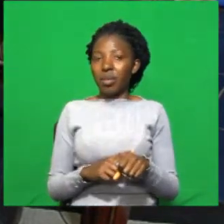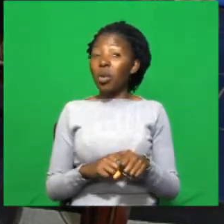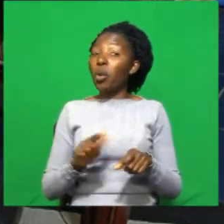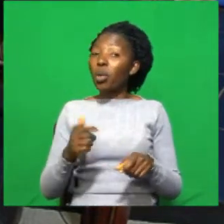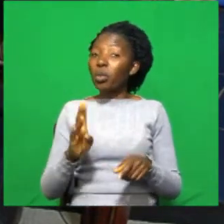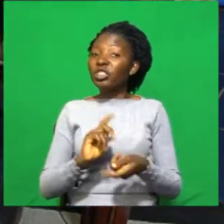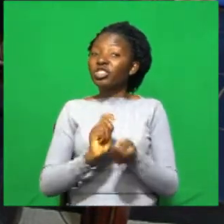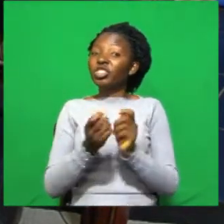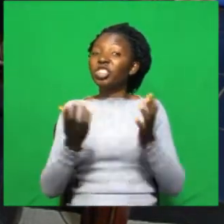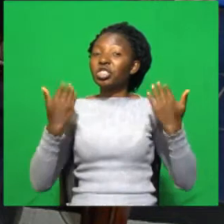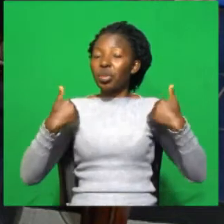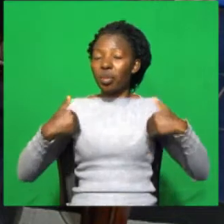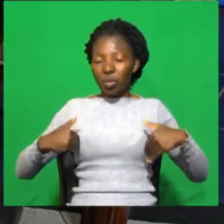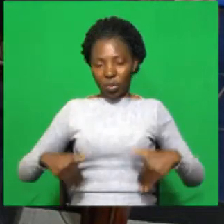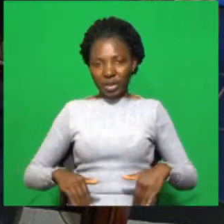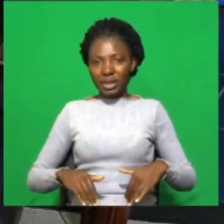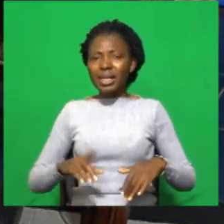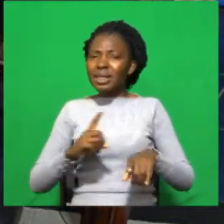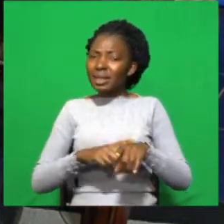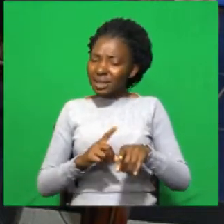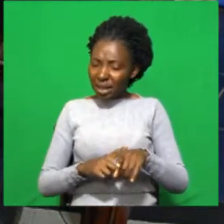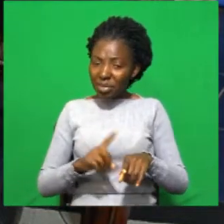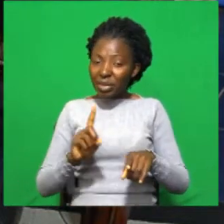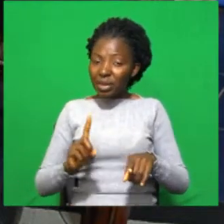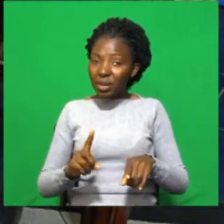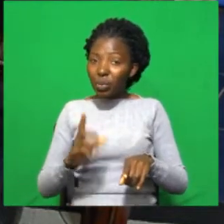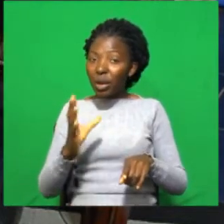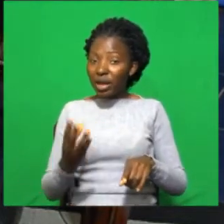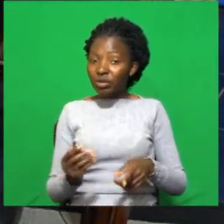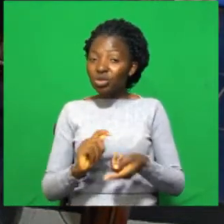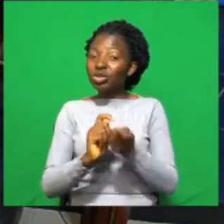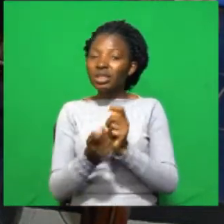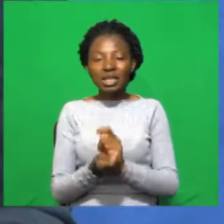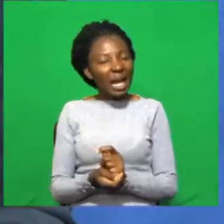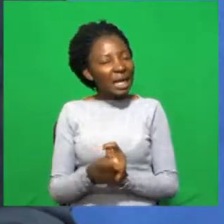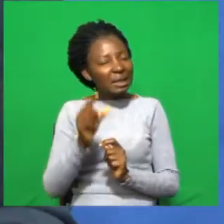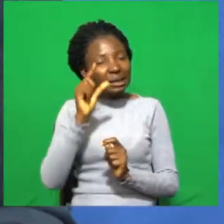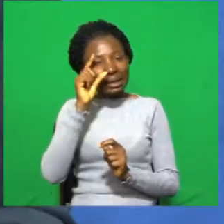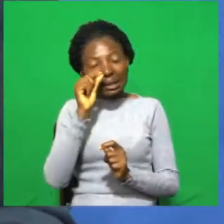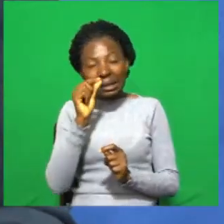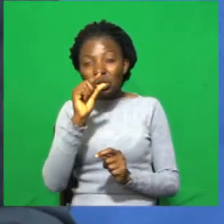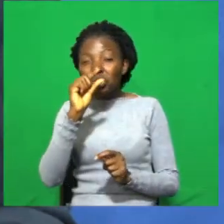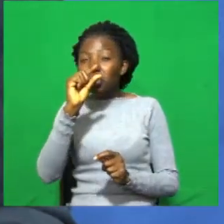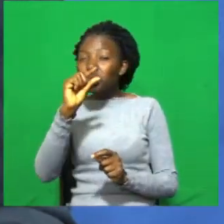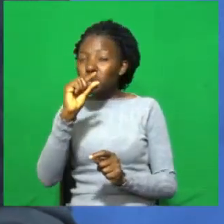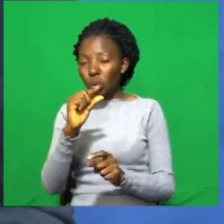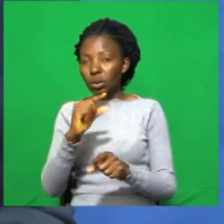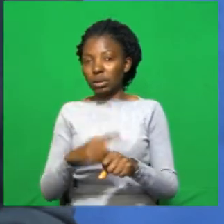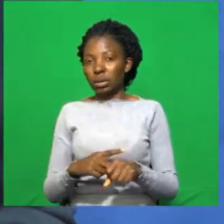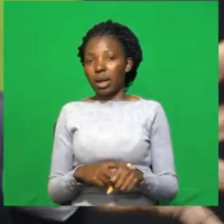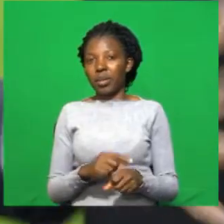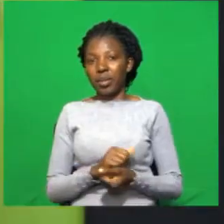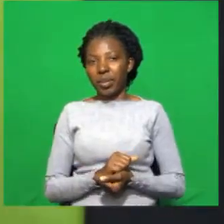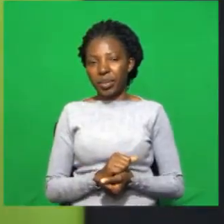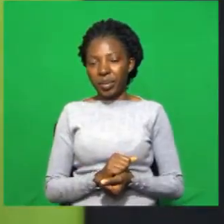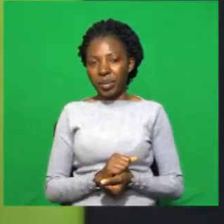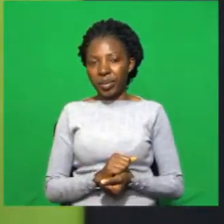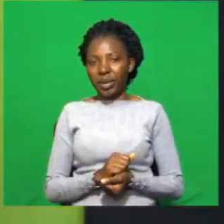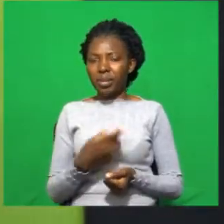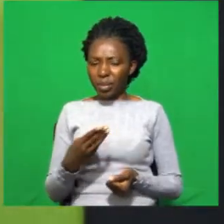Kureva kuti nguva yazvichatora vachishandurwa, senguva inotorwa neziso kubwaira. Very good.